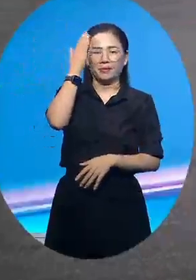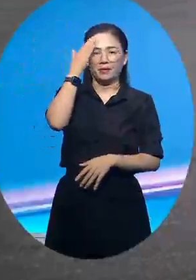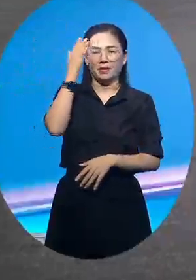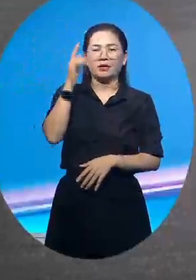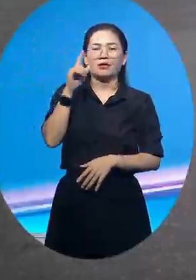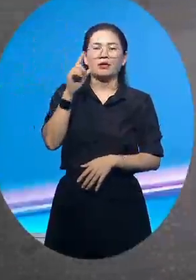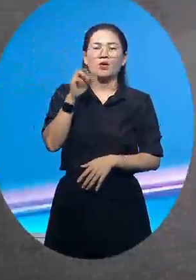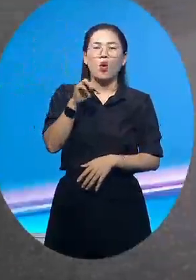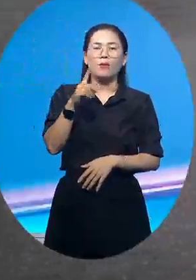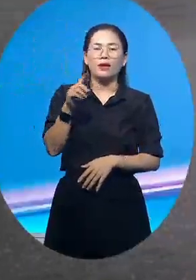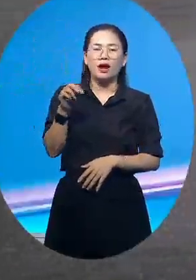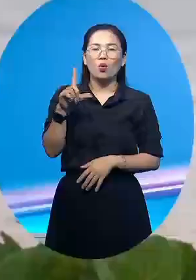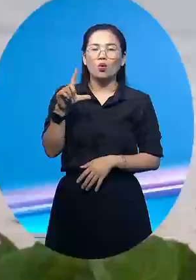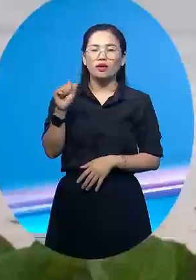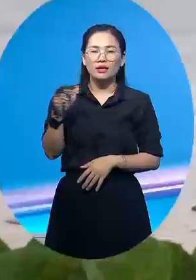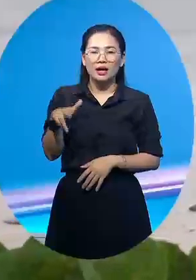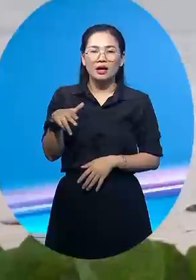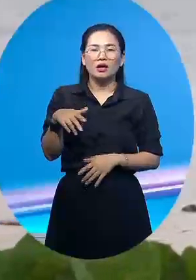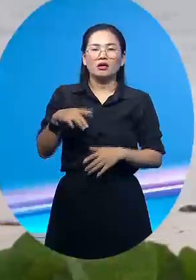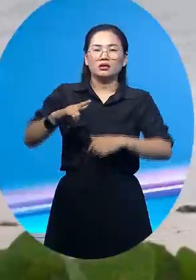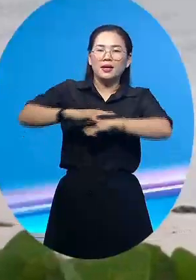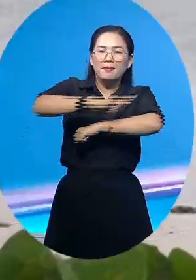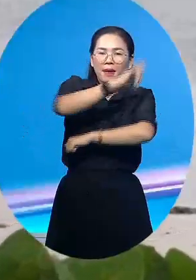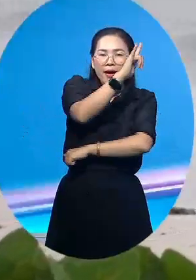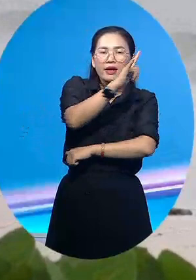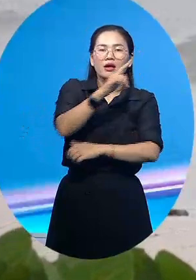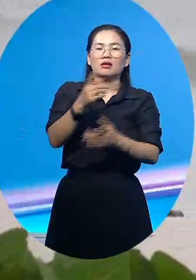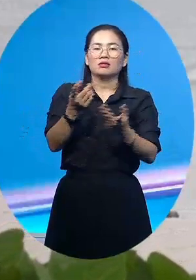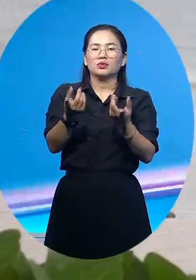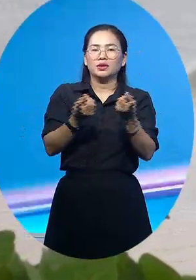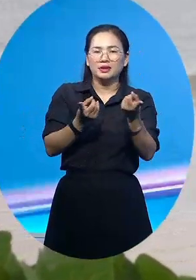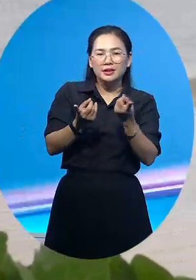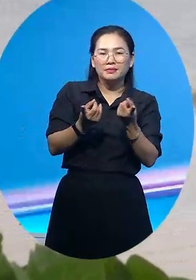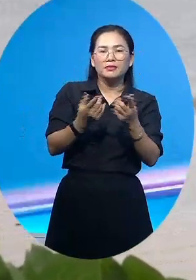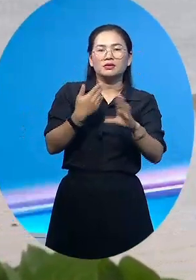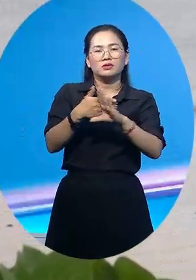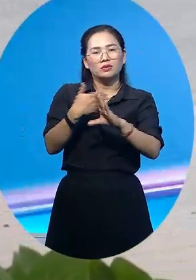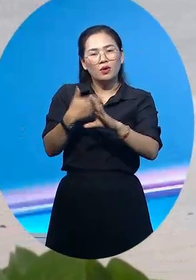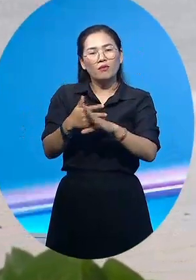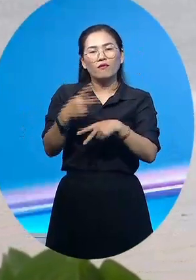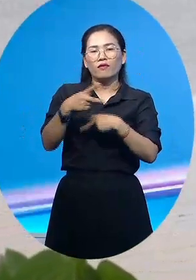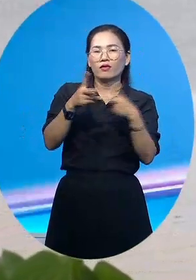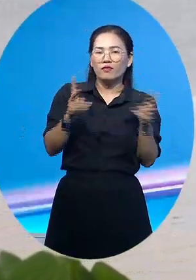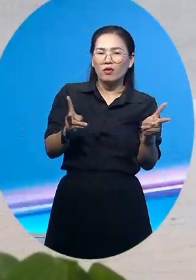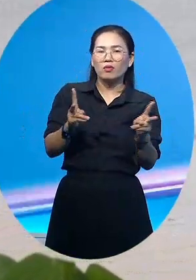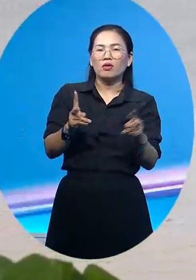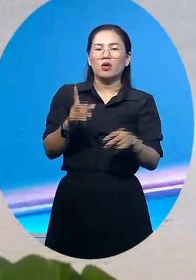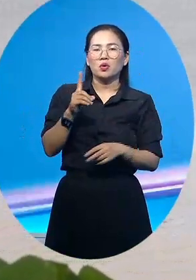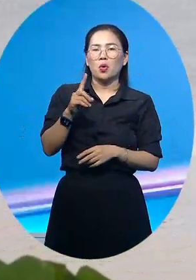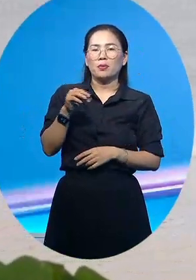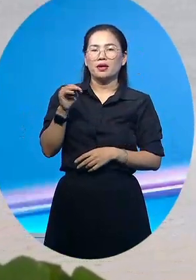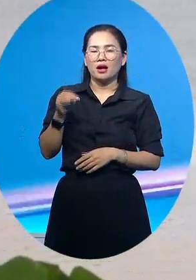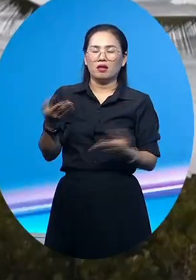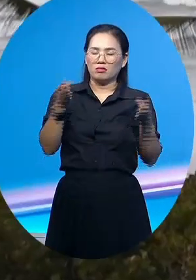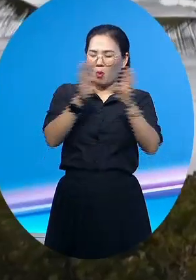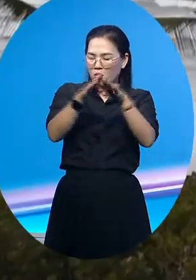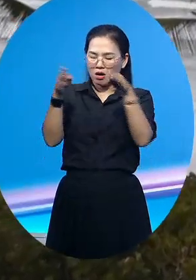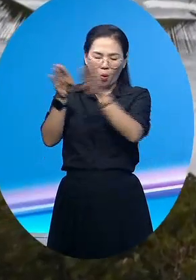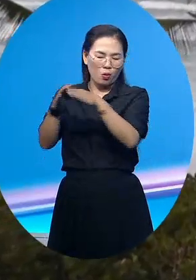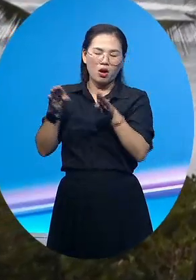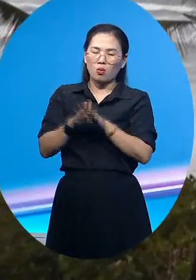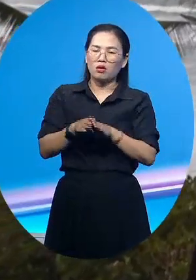và mattonic sân bay cơ sở kinh doanh trường học và văn phòng ở xe Lucia dominica và Matit sẽ đóng cửa